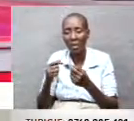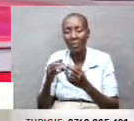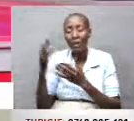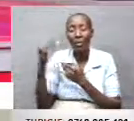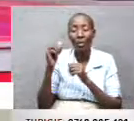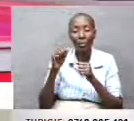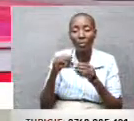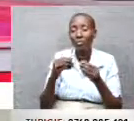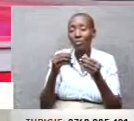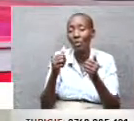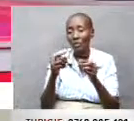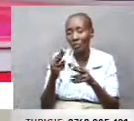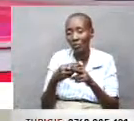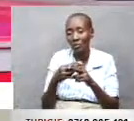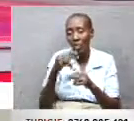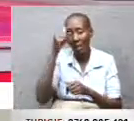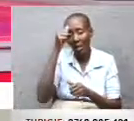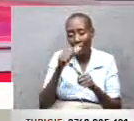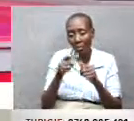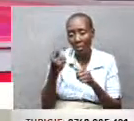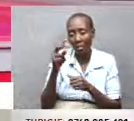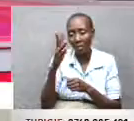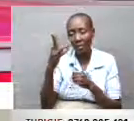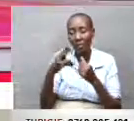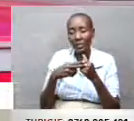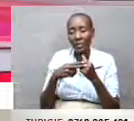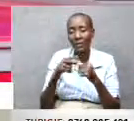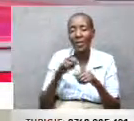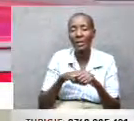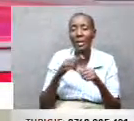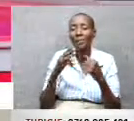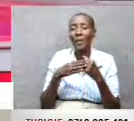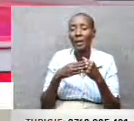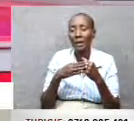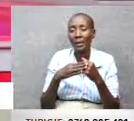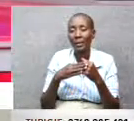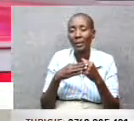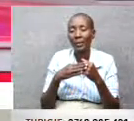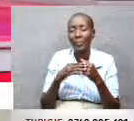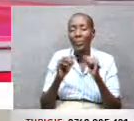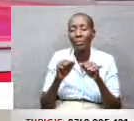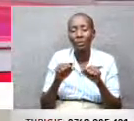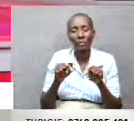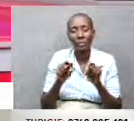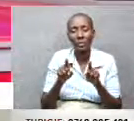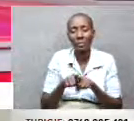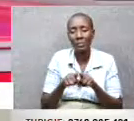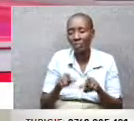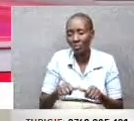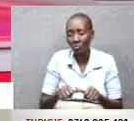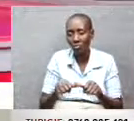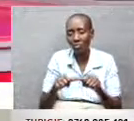Mtazamaji, kumbuka unatazama taarifa za Upeo wa TV47 awamu ya saa 3, na unaweza kuzidi kufuatilia taarifa